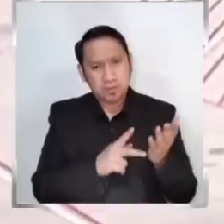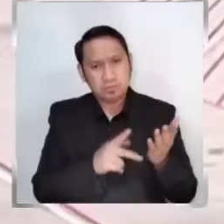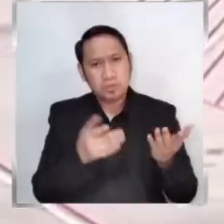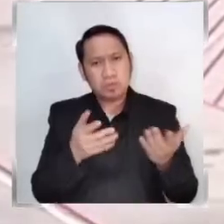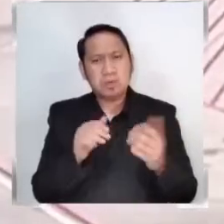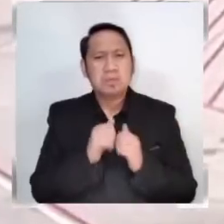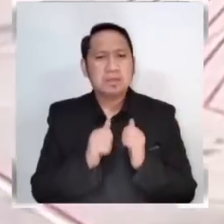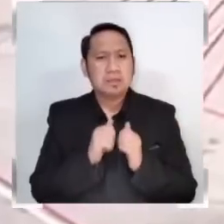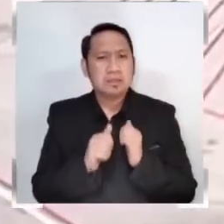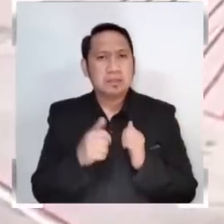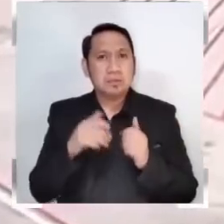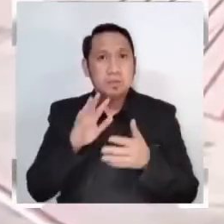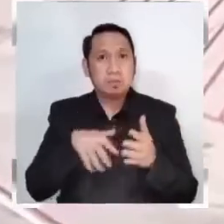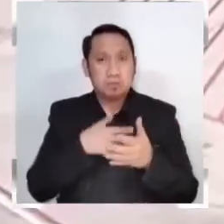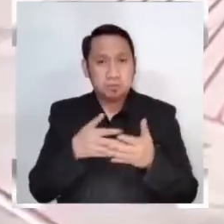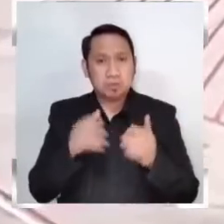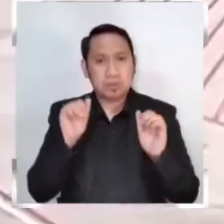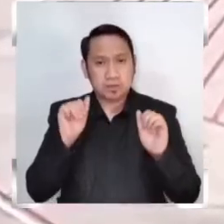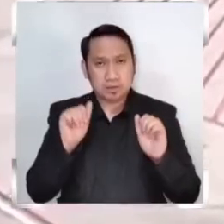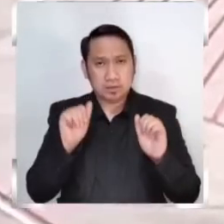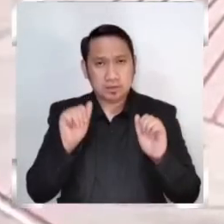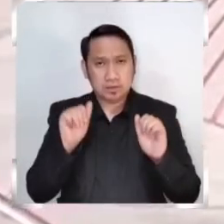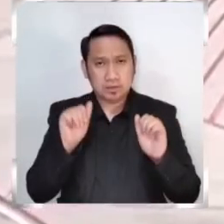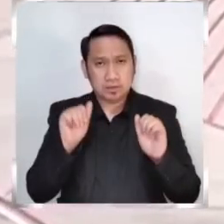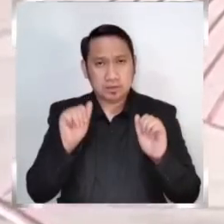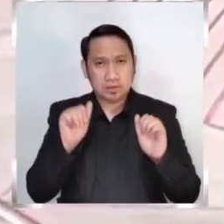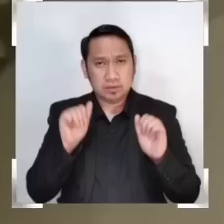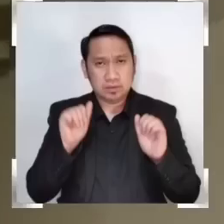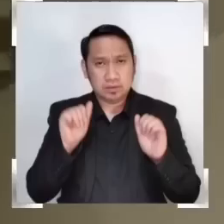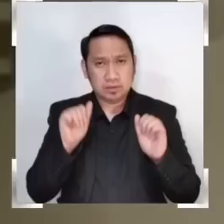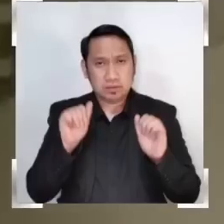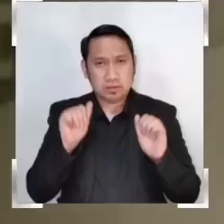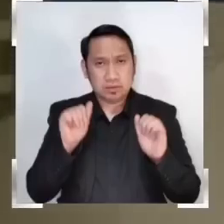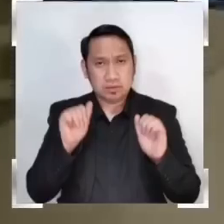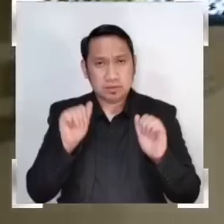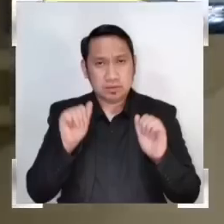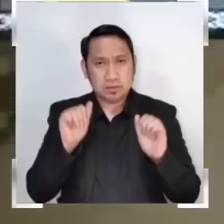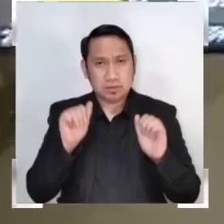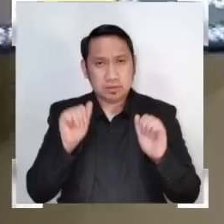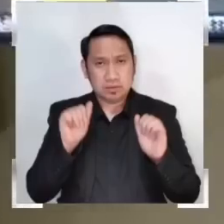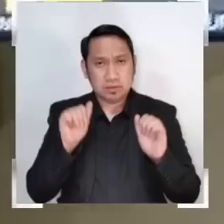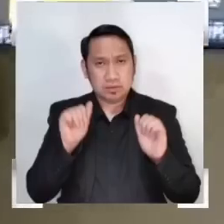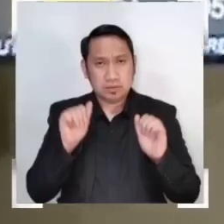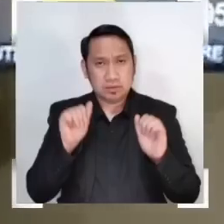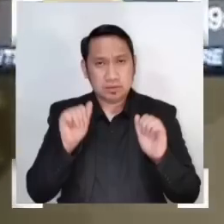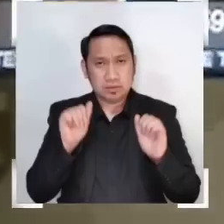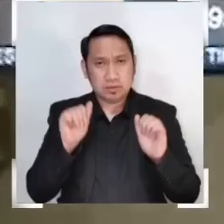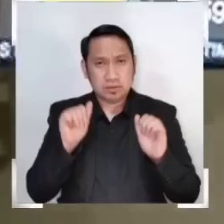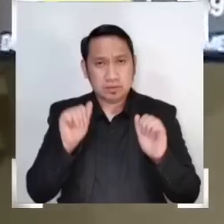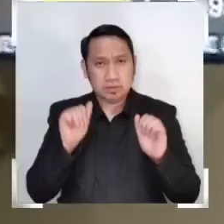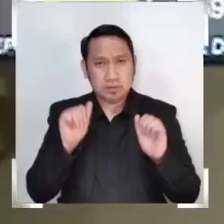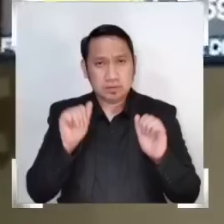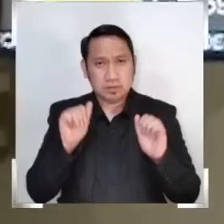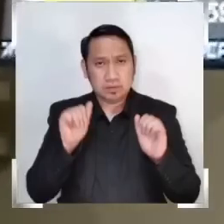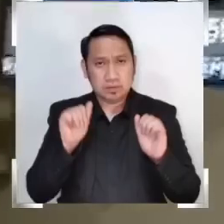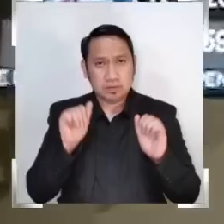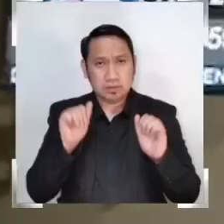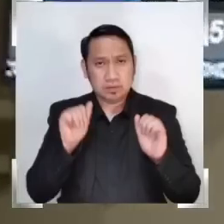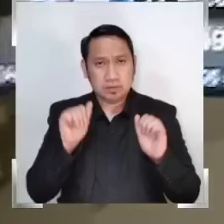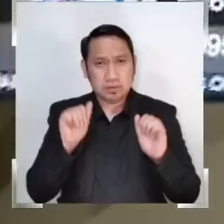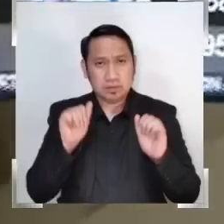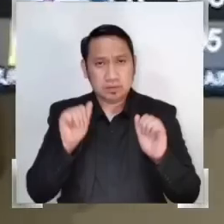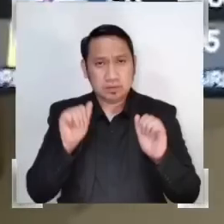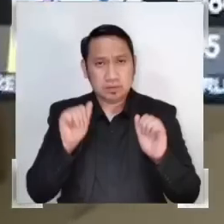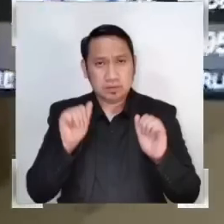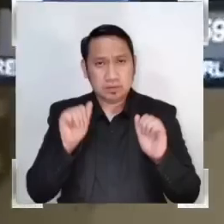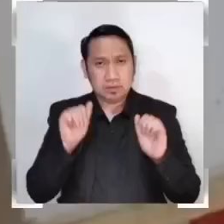conditions o kaya pang makita ng piloto ang paligid sa kabila ng masamang panahon. Lilimitahan din muna ang magagamit na